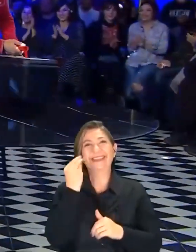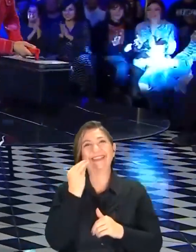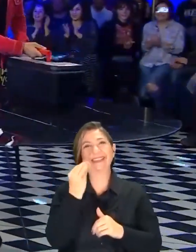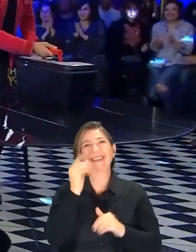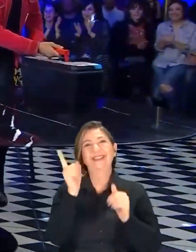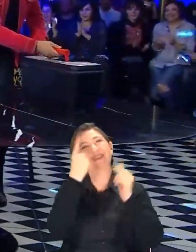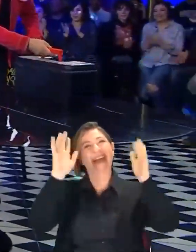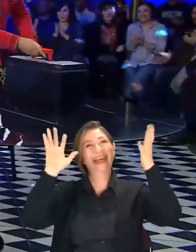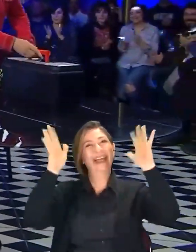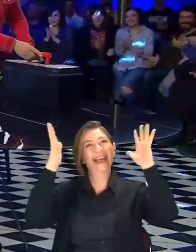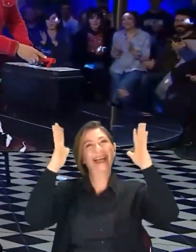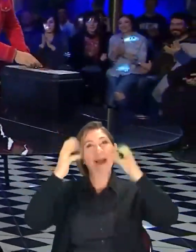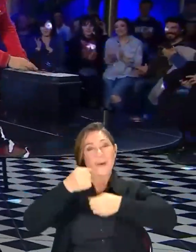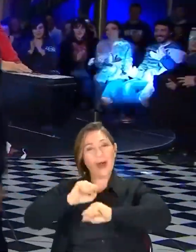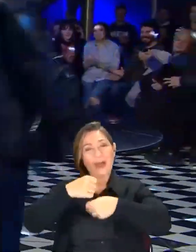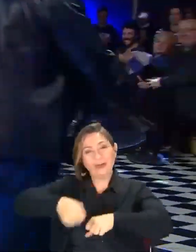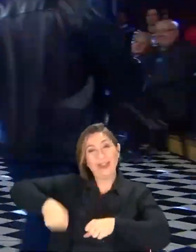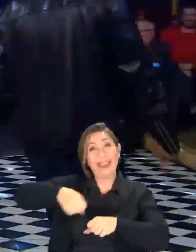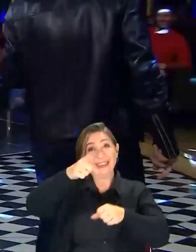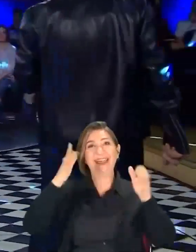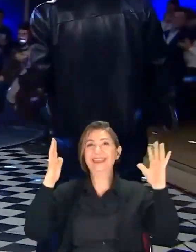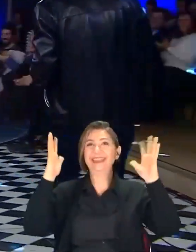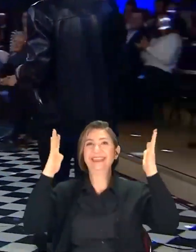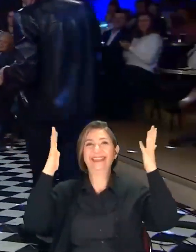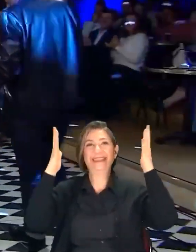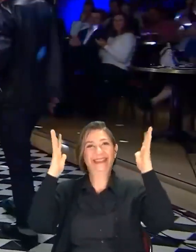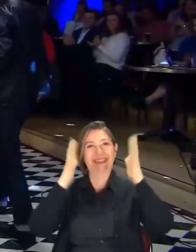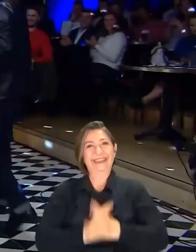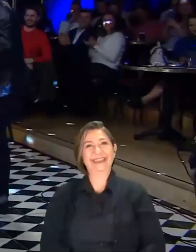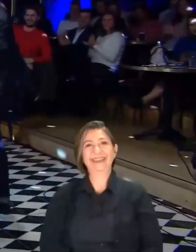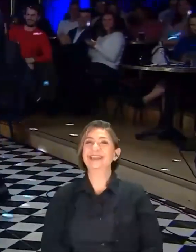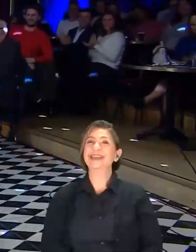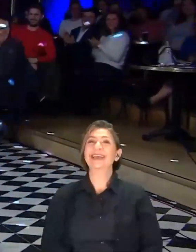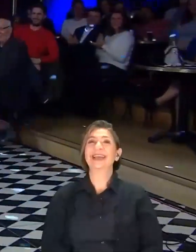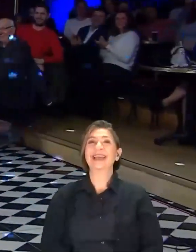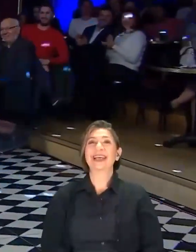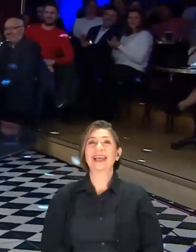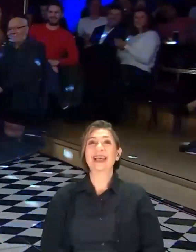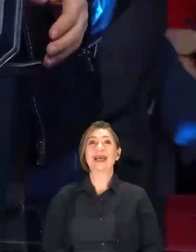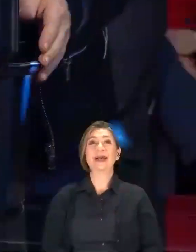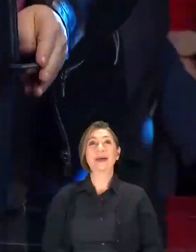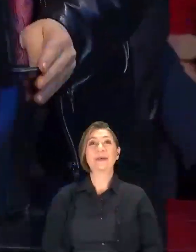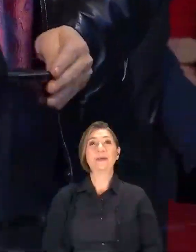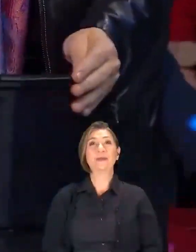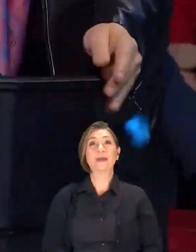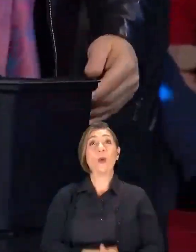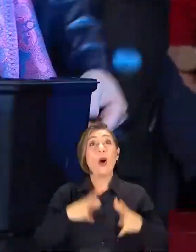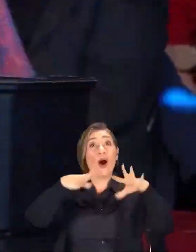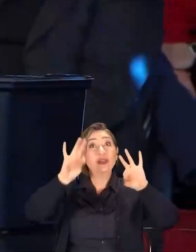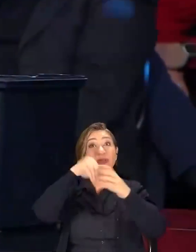güzelmi alkışlıyoruz marangoz çantası mükemmel mükemmel mükemmel